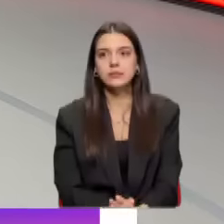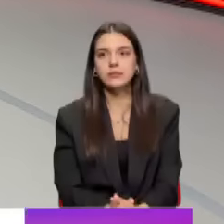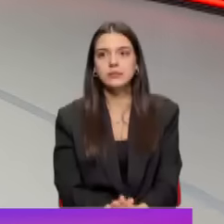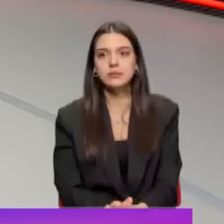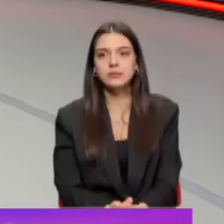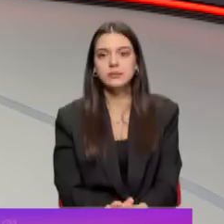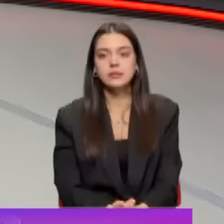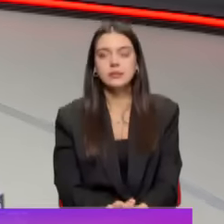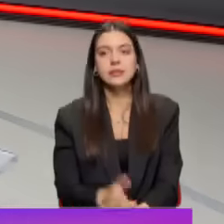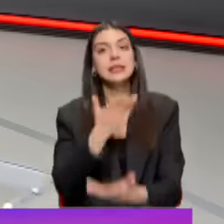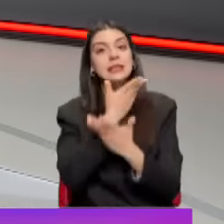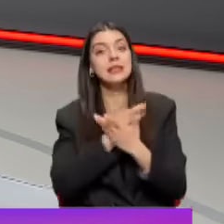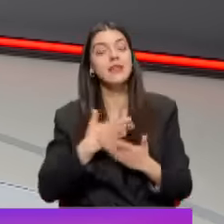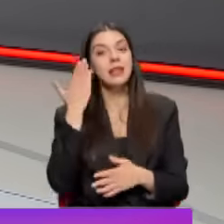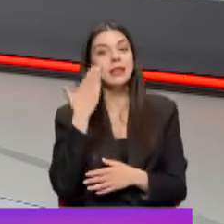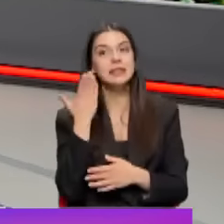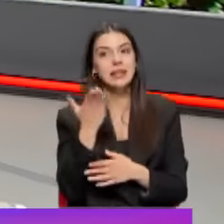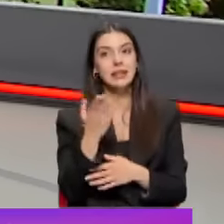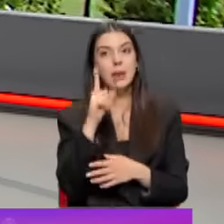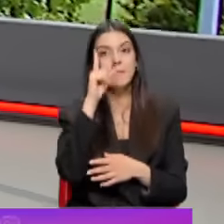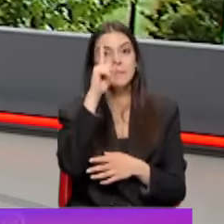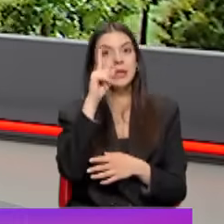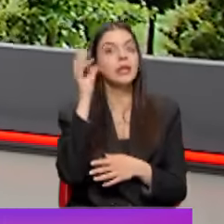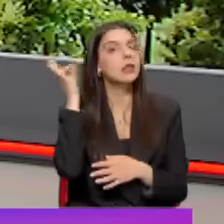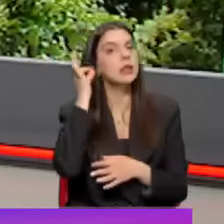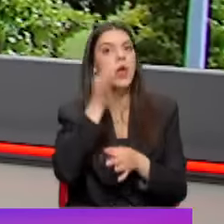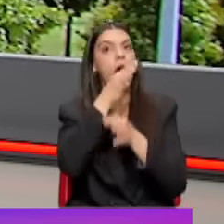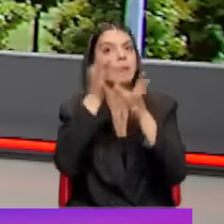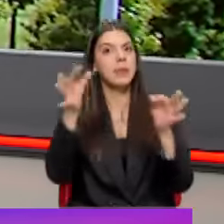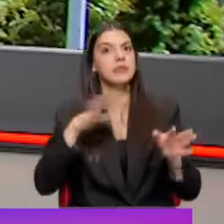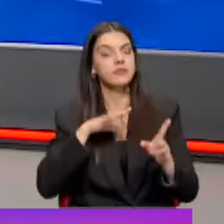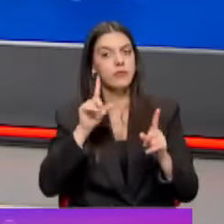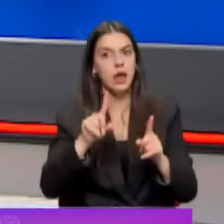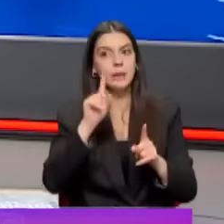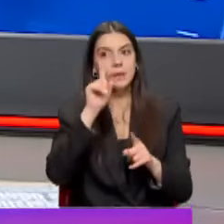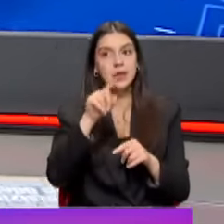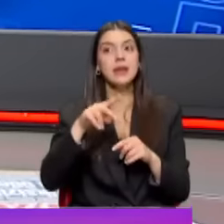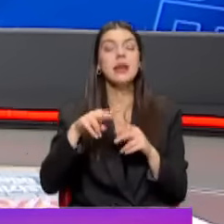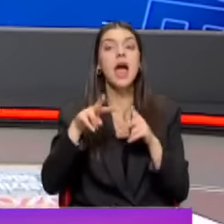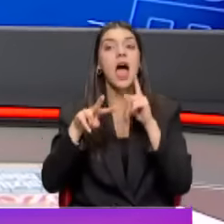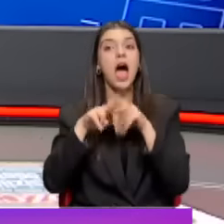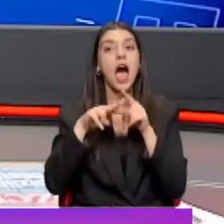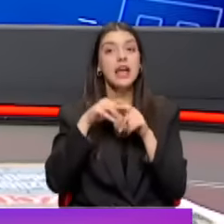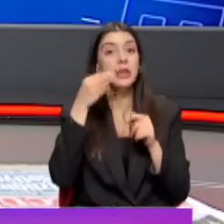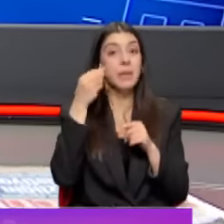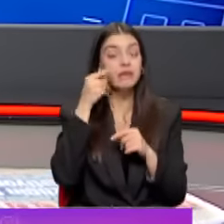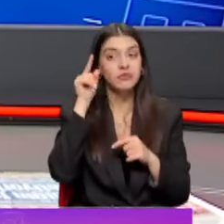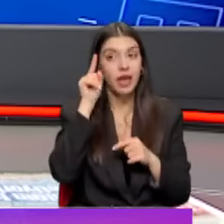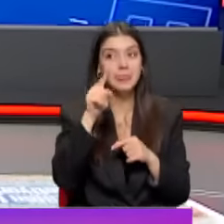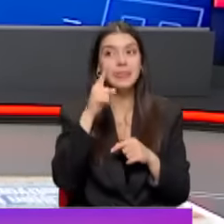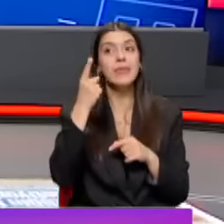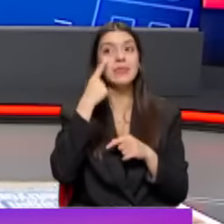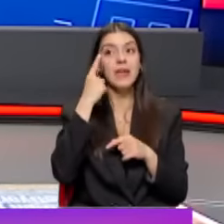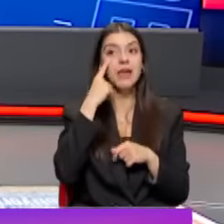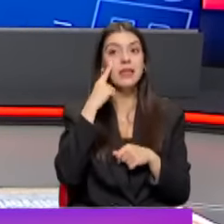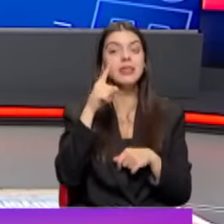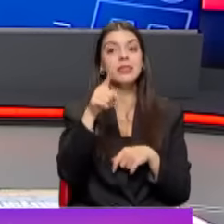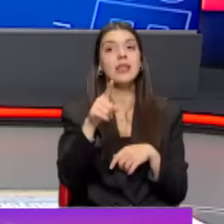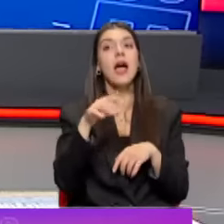benzemiyor sevgili izleyenler bir duyuru Eee Azerbaycan devlet halk dansları